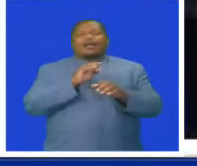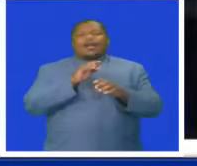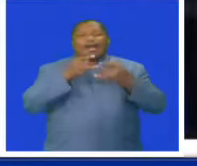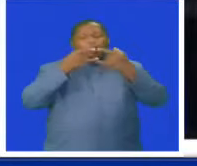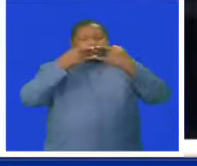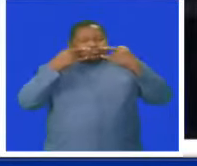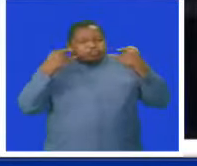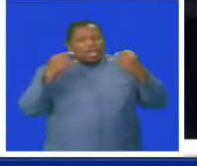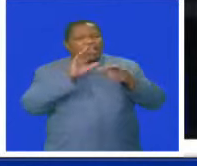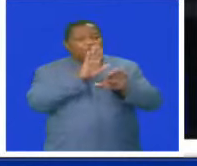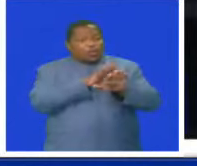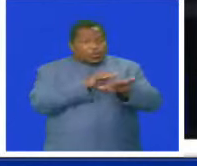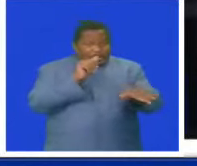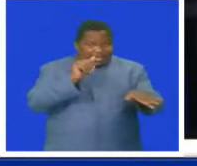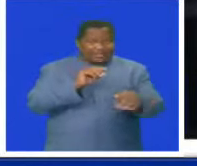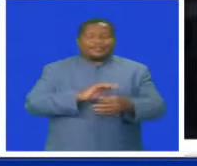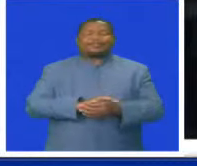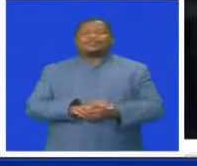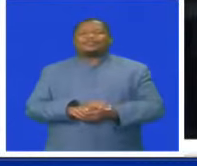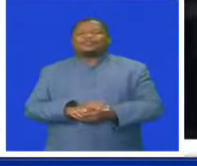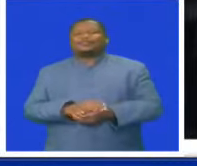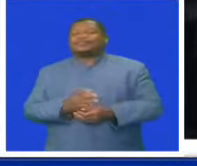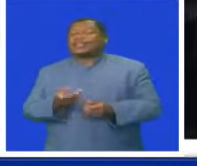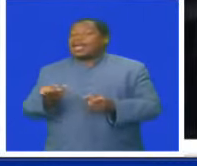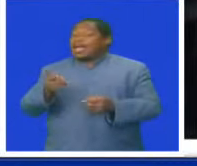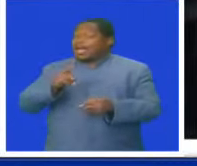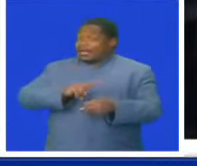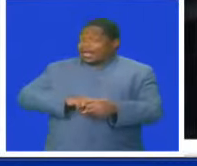ukuthi nana ibhola